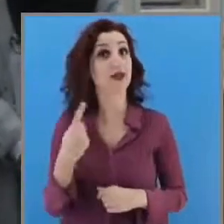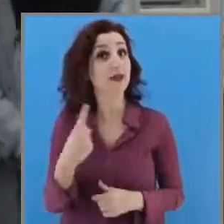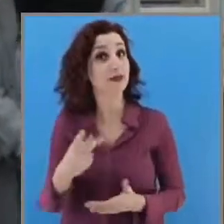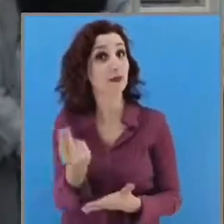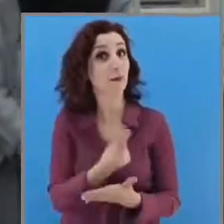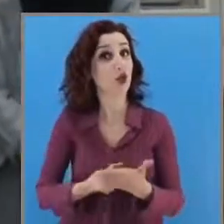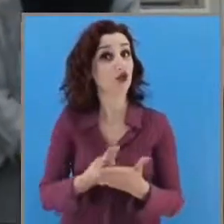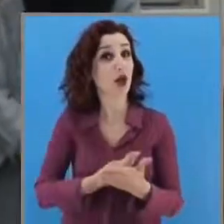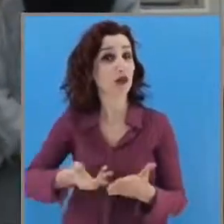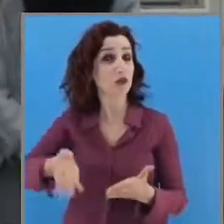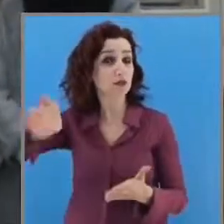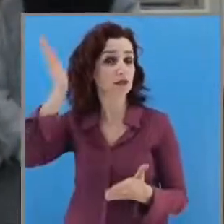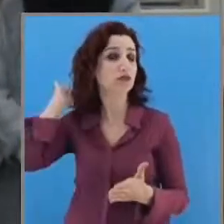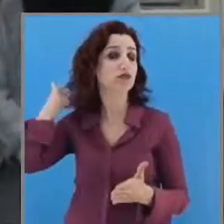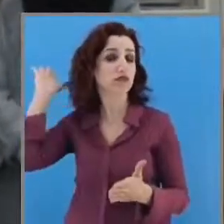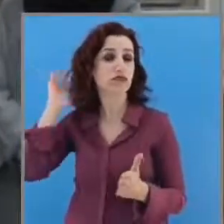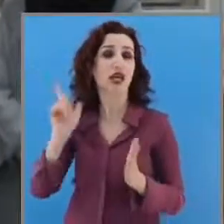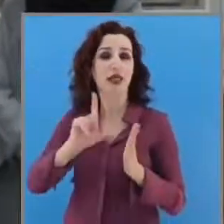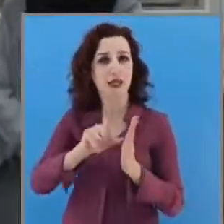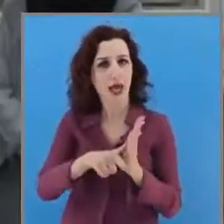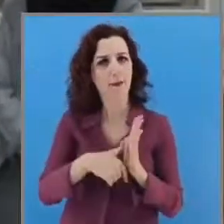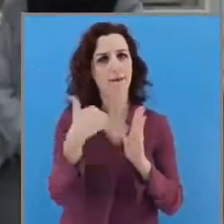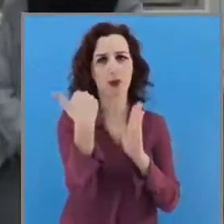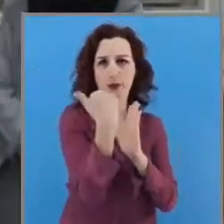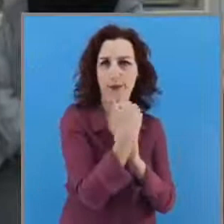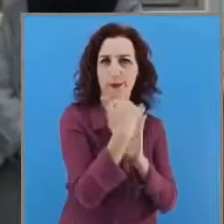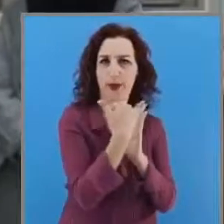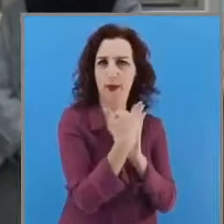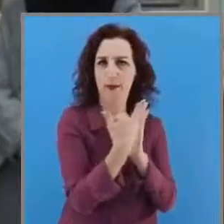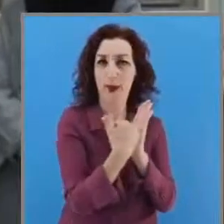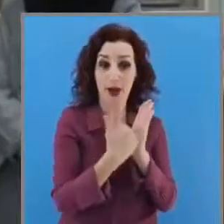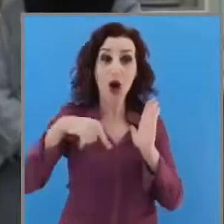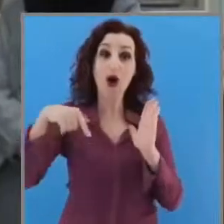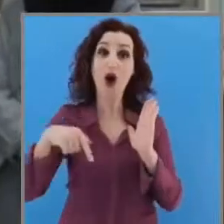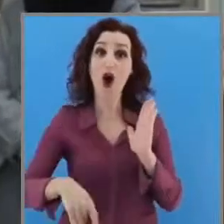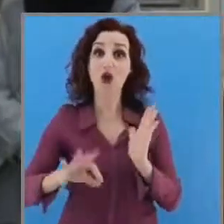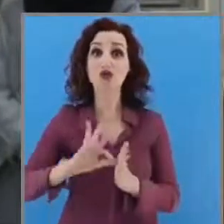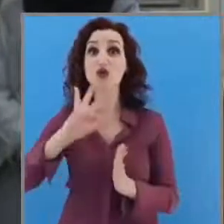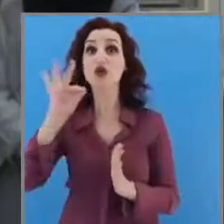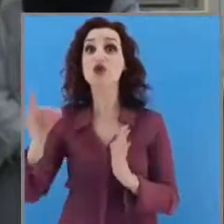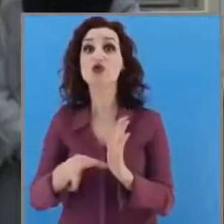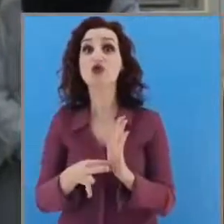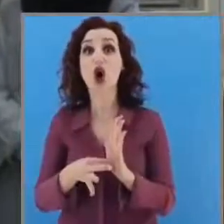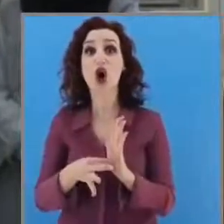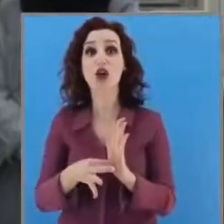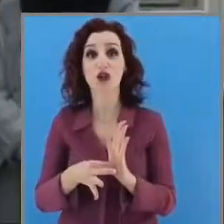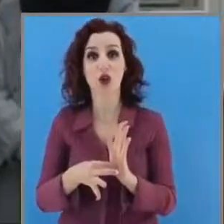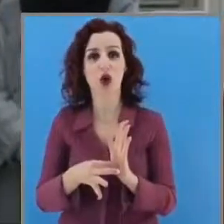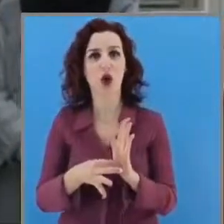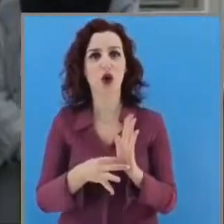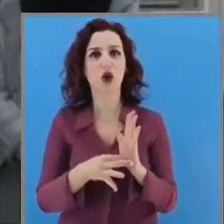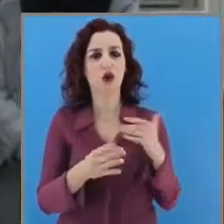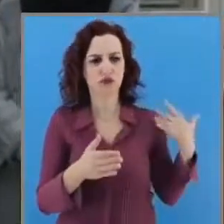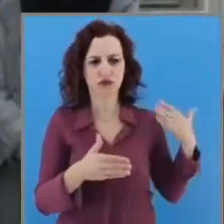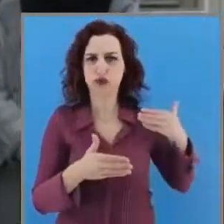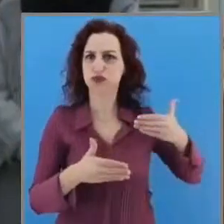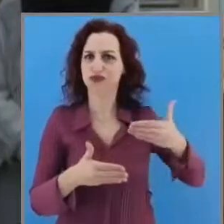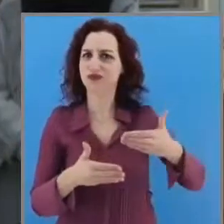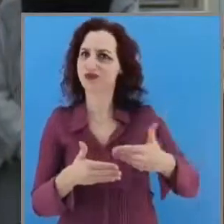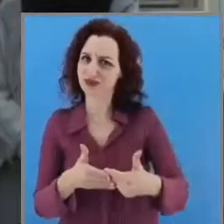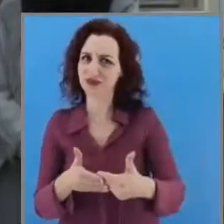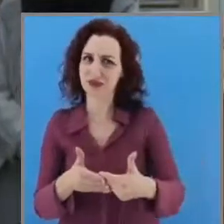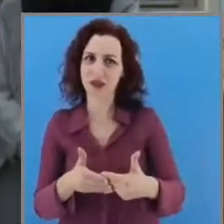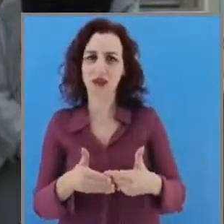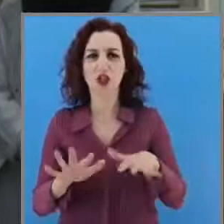tempo con la giornata di oggi raggiunto invece una velocizzazione, arrivano